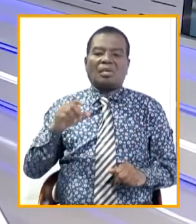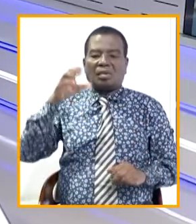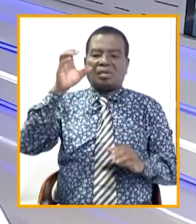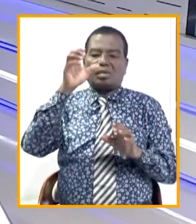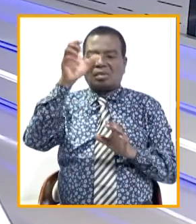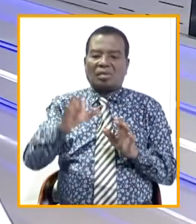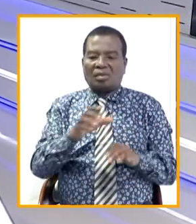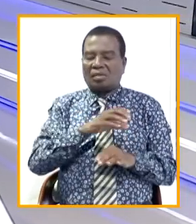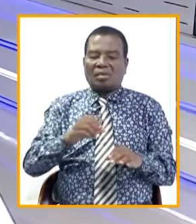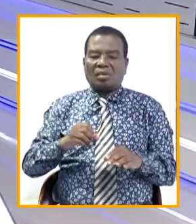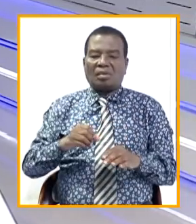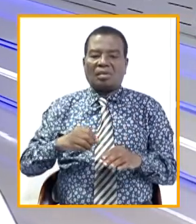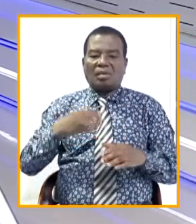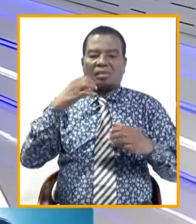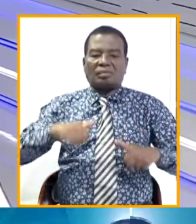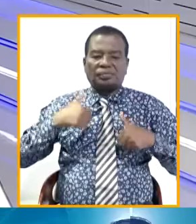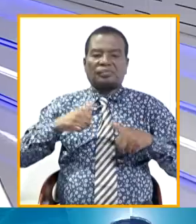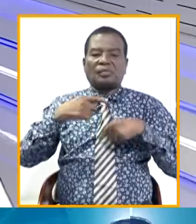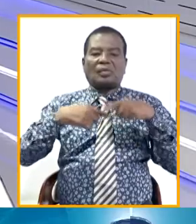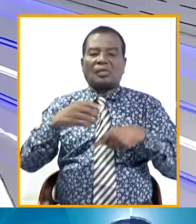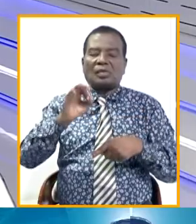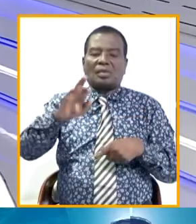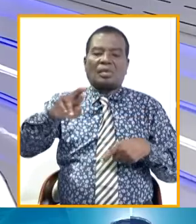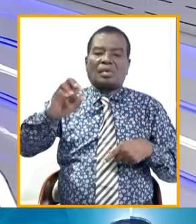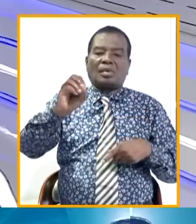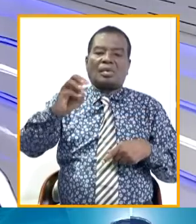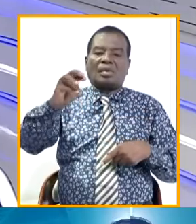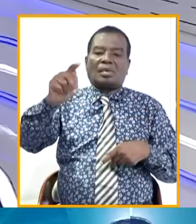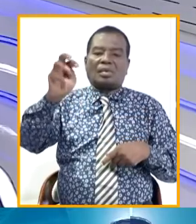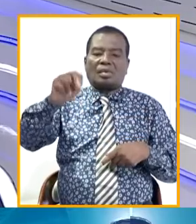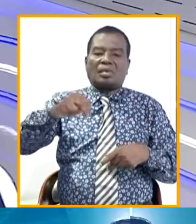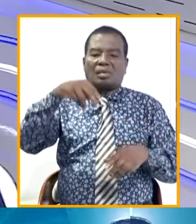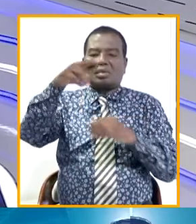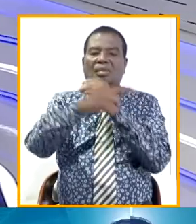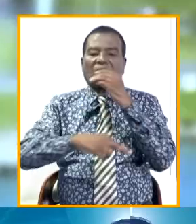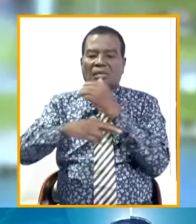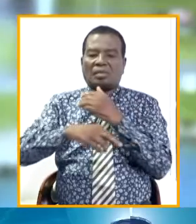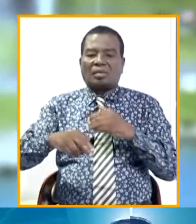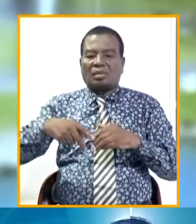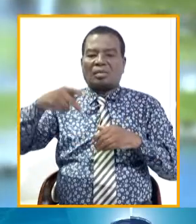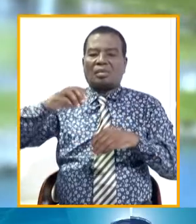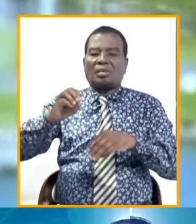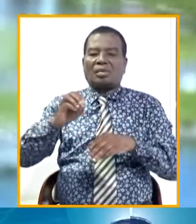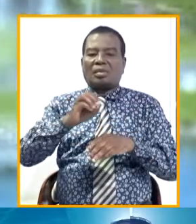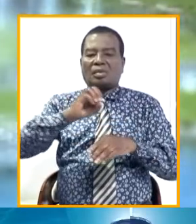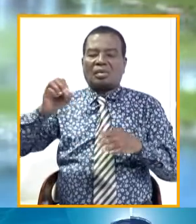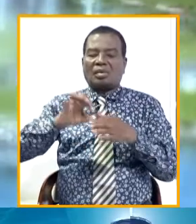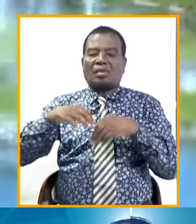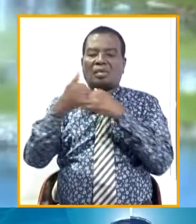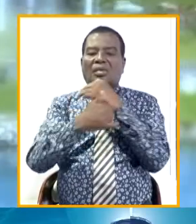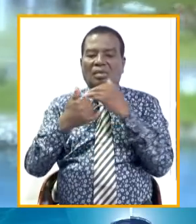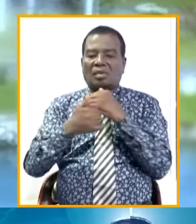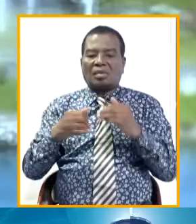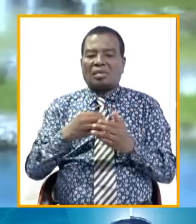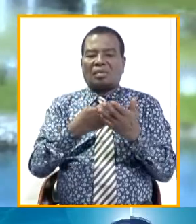chapitre santé, direction à présent Fronan, dans la région nord-est du pays, des équipements médicaux